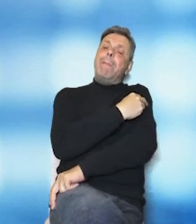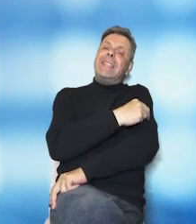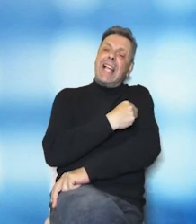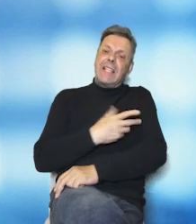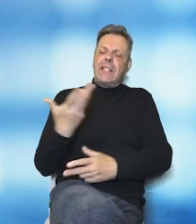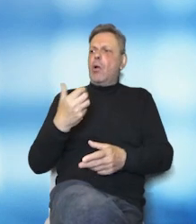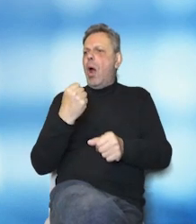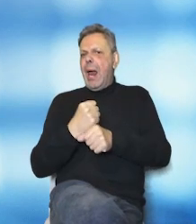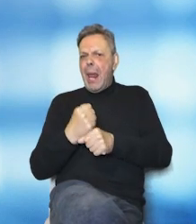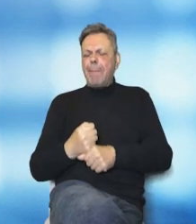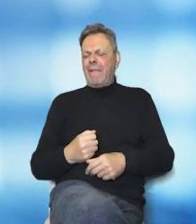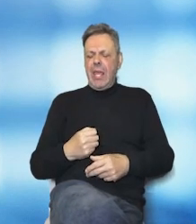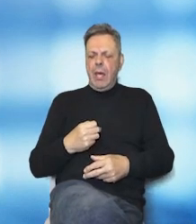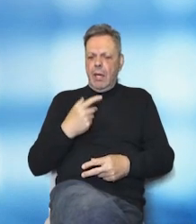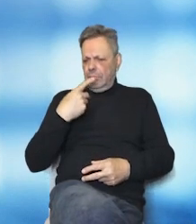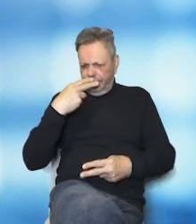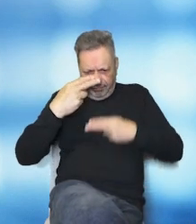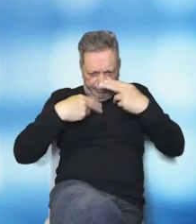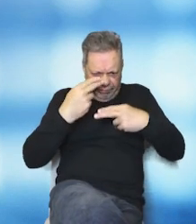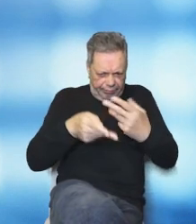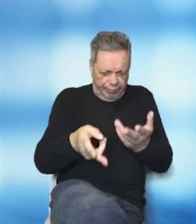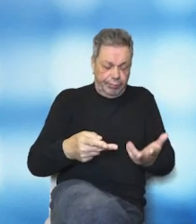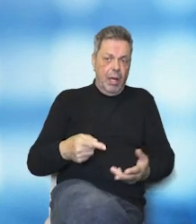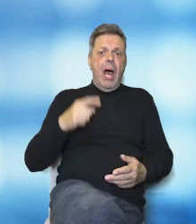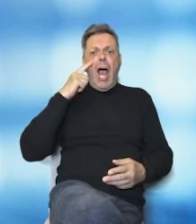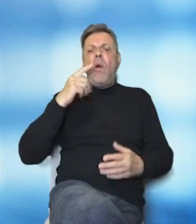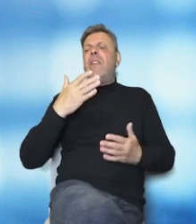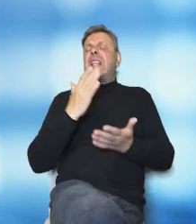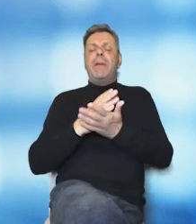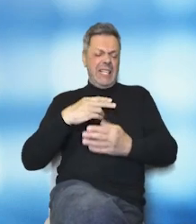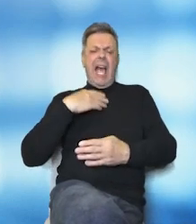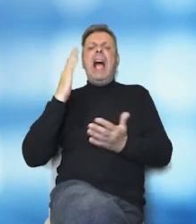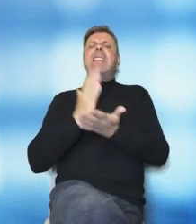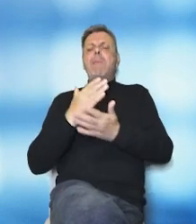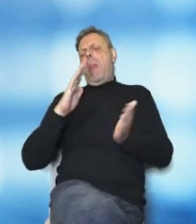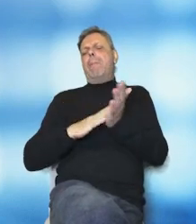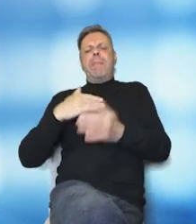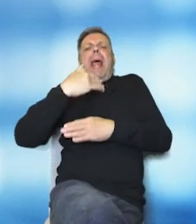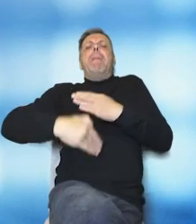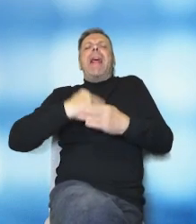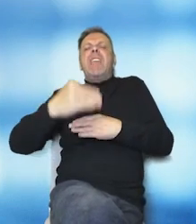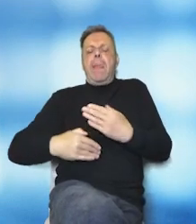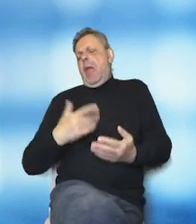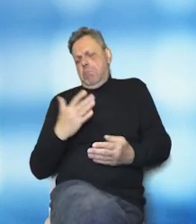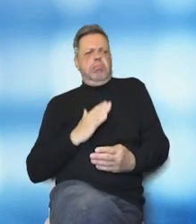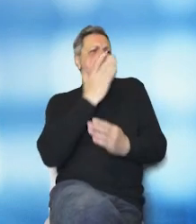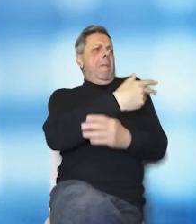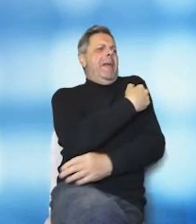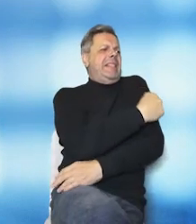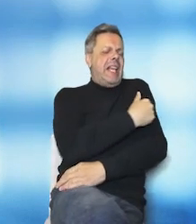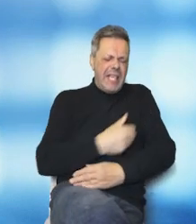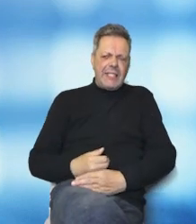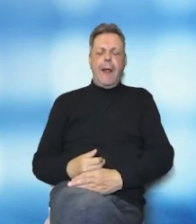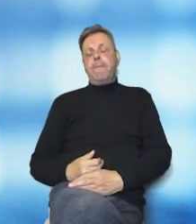koja napravi dobru trijažu. Ako vi trebate samo previjanje, vidite kod medicinske sestre, pacijent dođe meni u ordinaciju